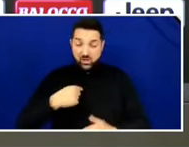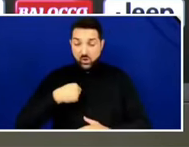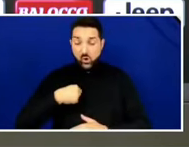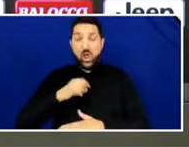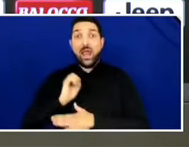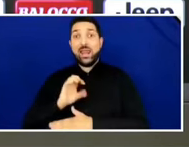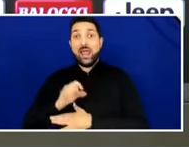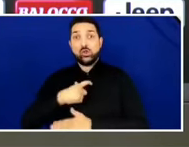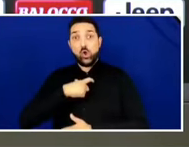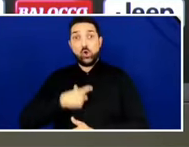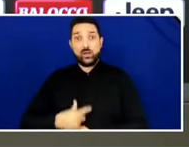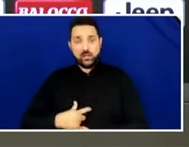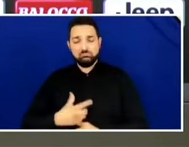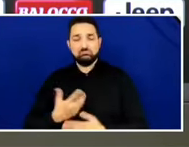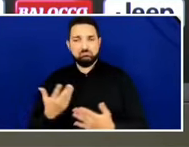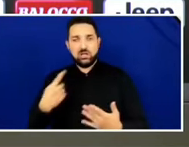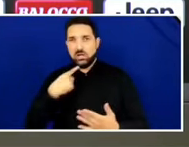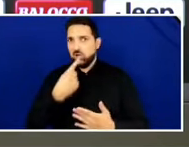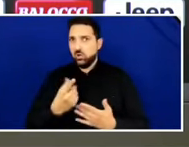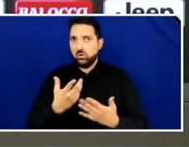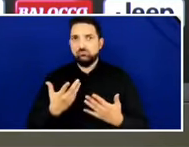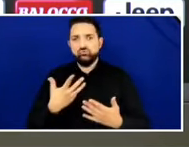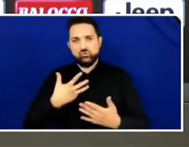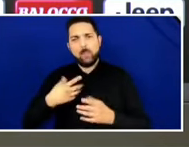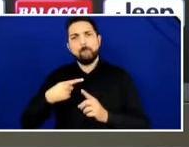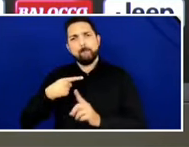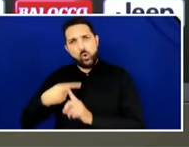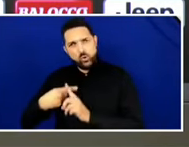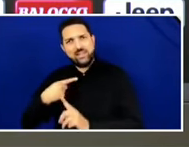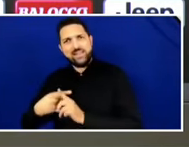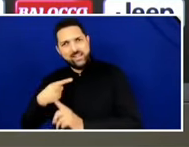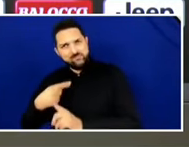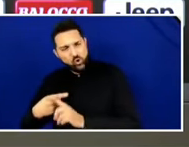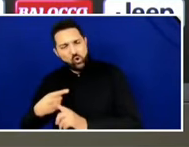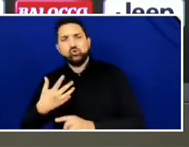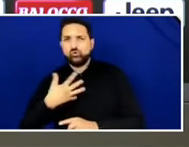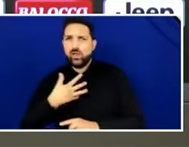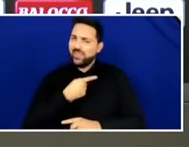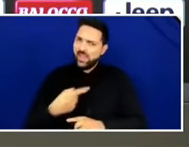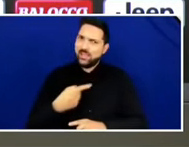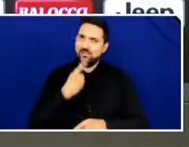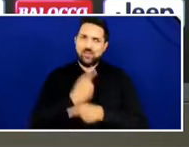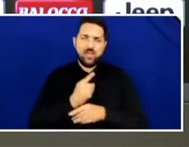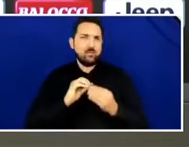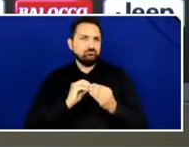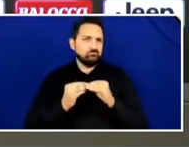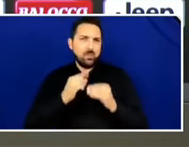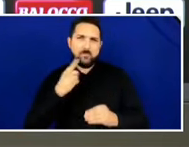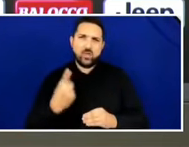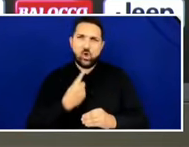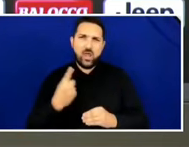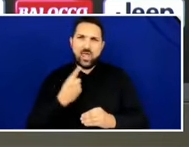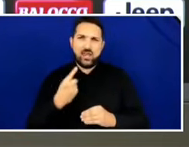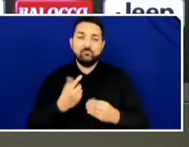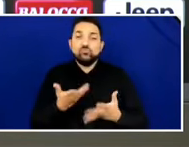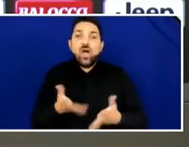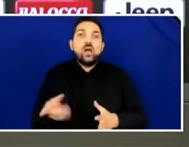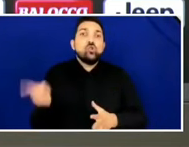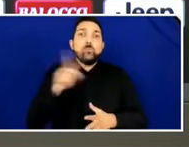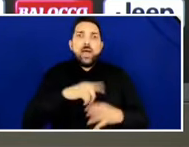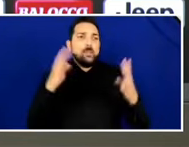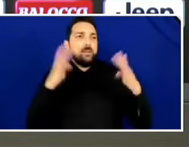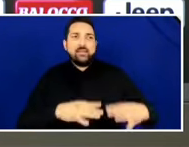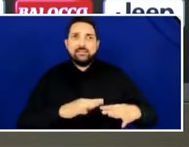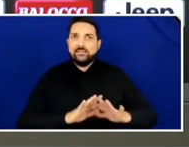fatto dei momenti molto bene e de altri che dobbiamo sicuramente migliorare già subito per la prossima partita